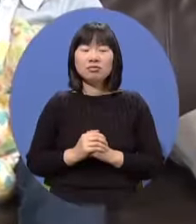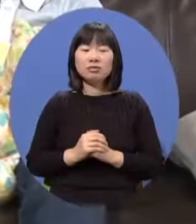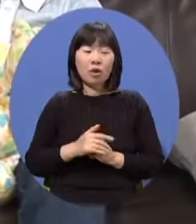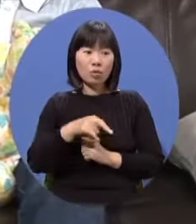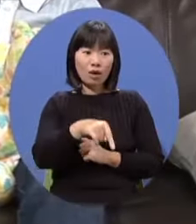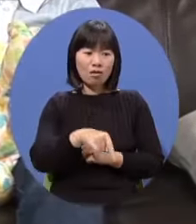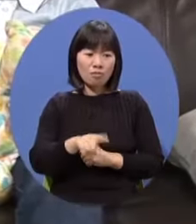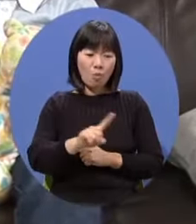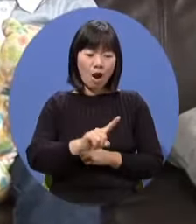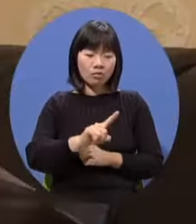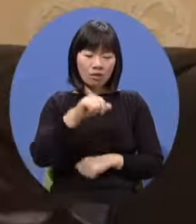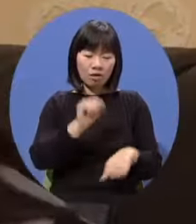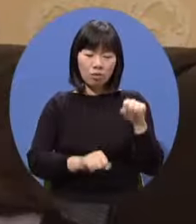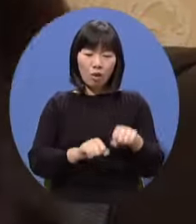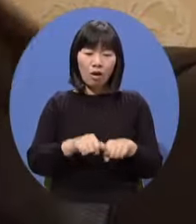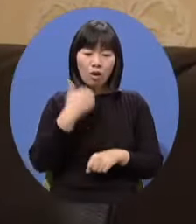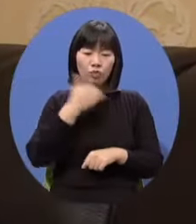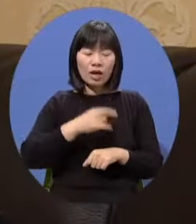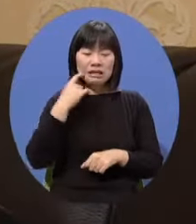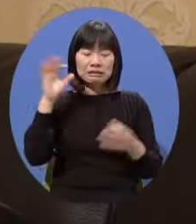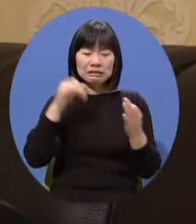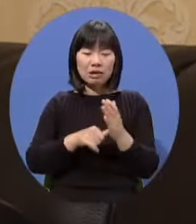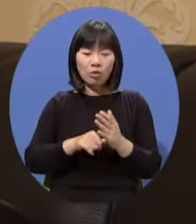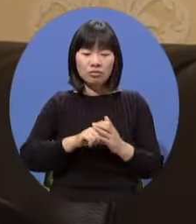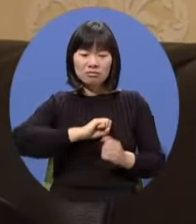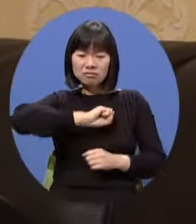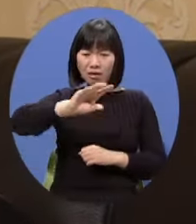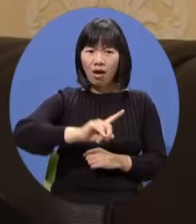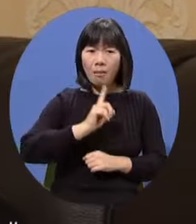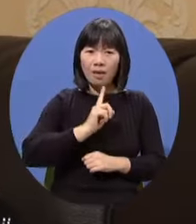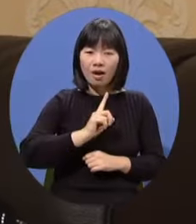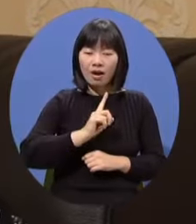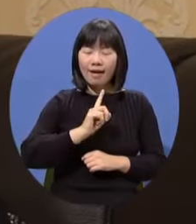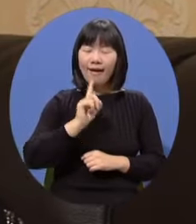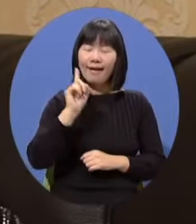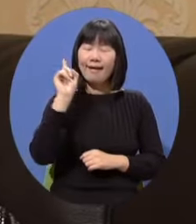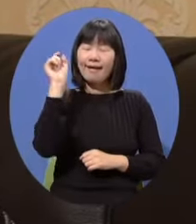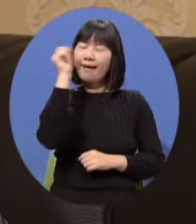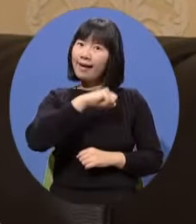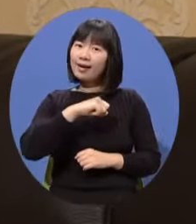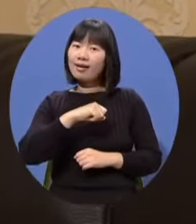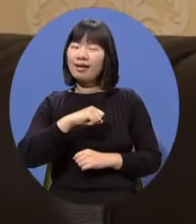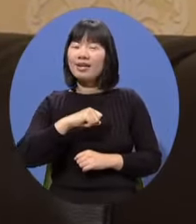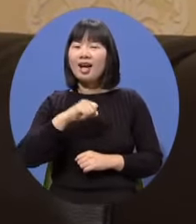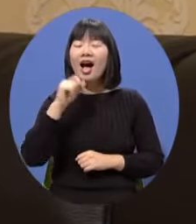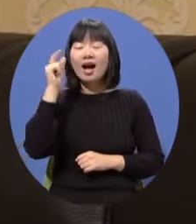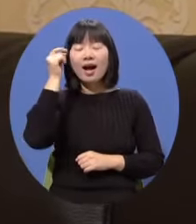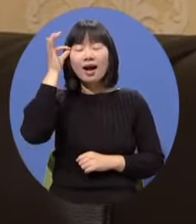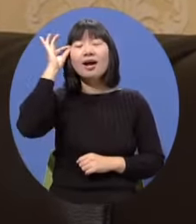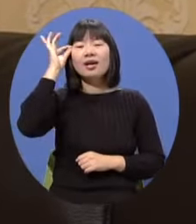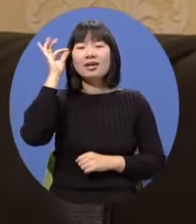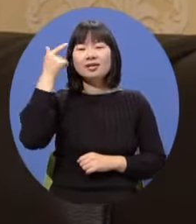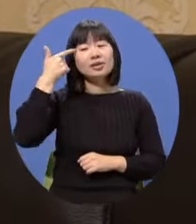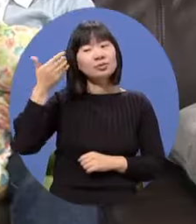너 이게 뭐 하는 짓이야? 누가 인형을 던지라고! 아, 질문을 하라고 했지?